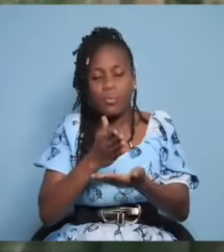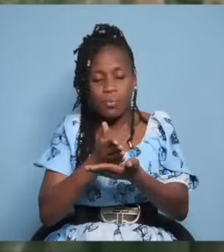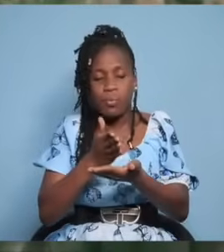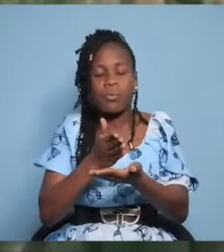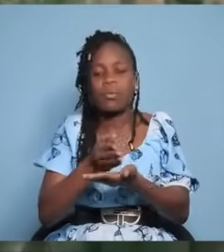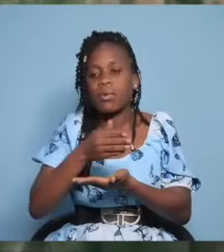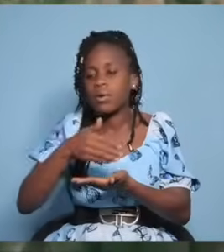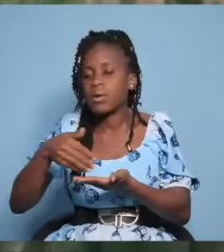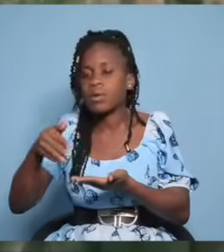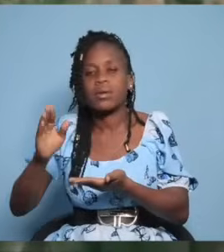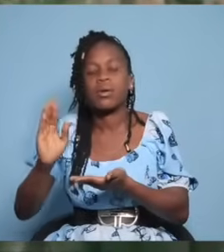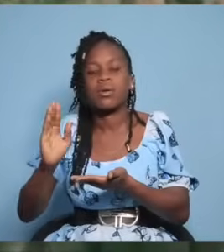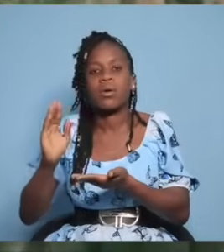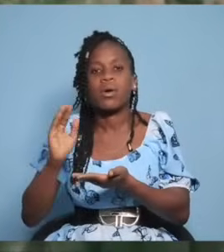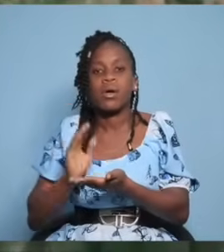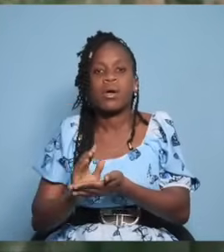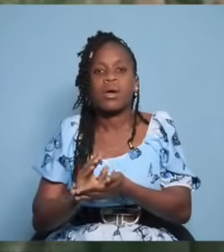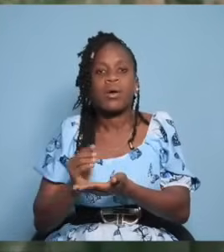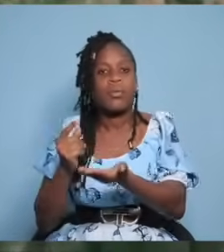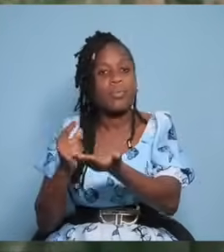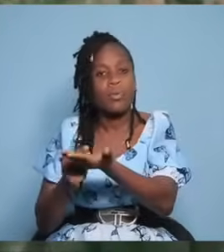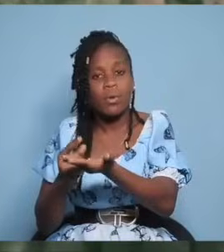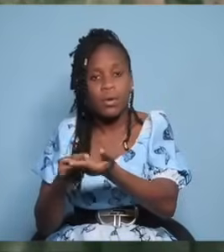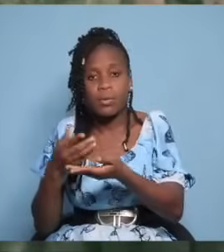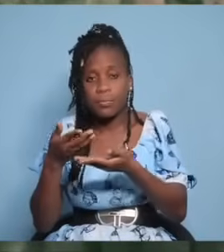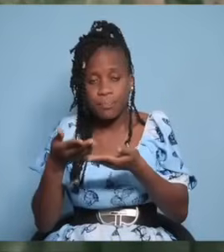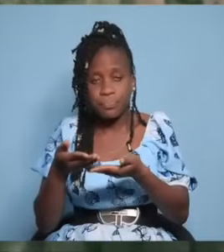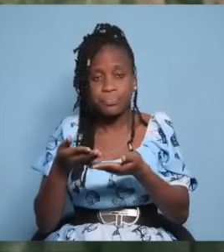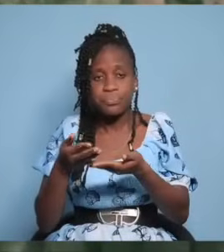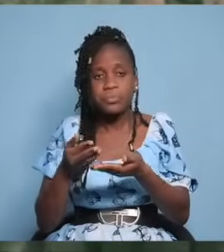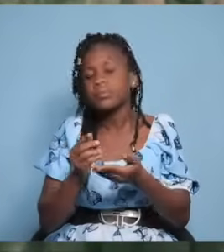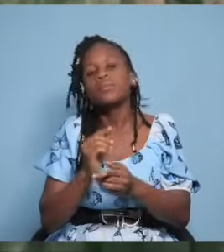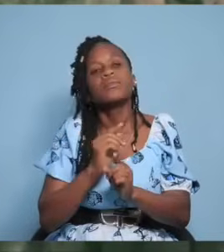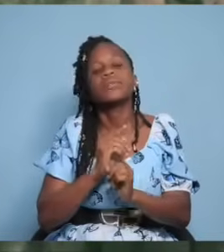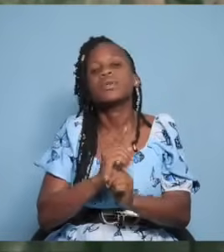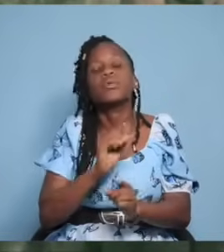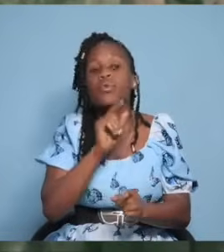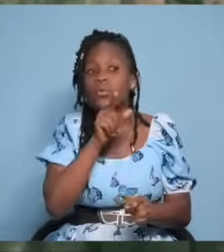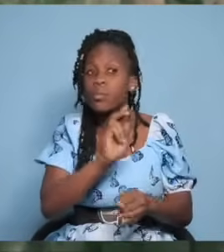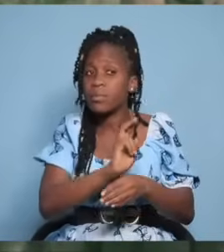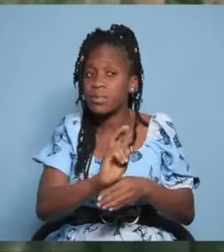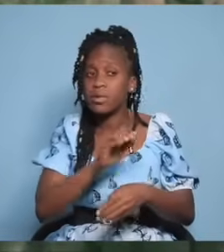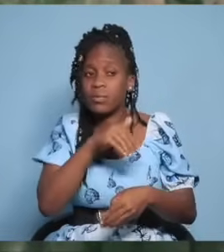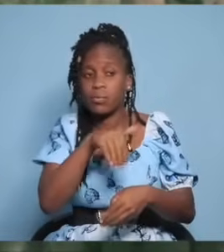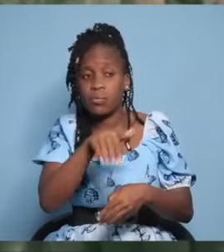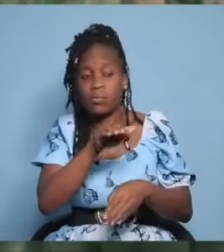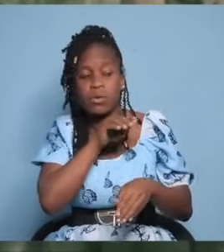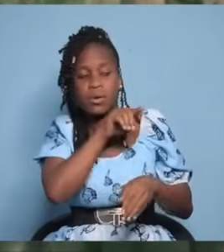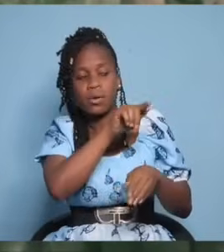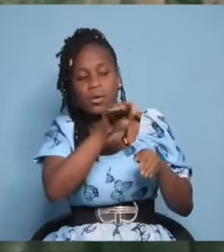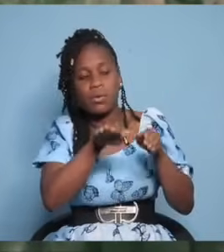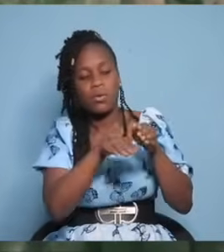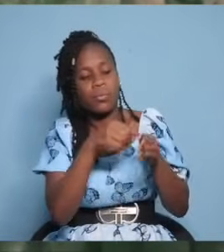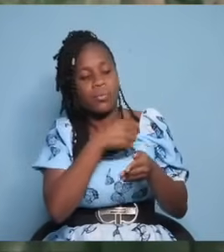Uganda huko. Lakini yeye bodyguard alipokwenda kwa makamu wa rais sasa huyu mzee wetu